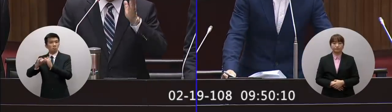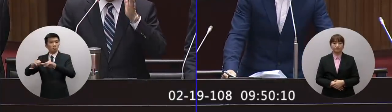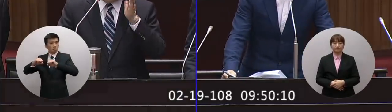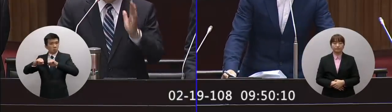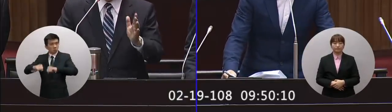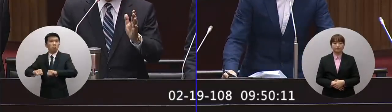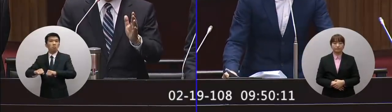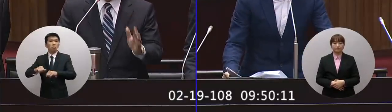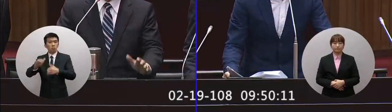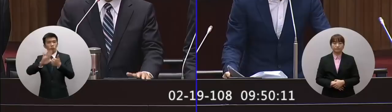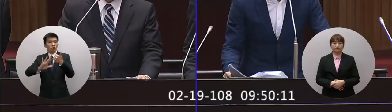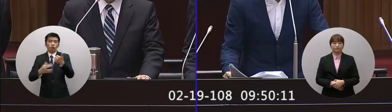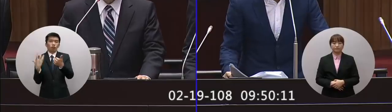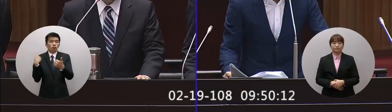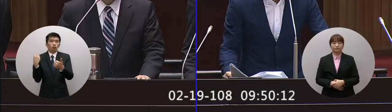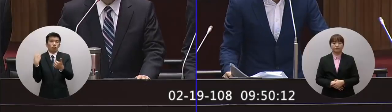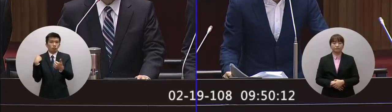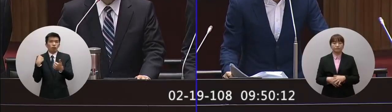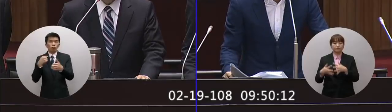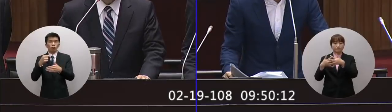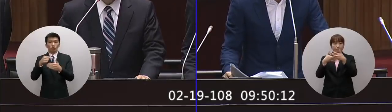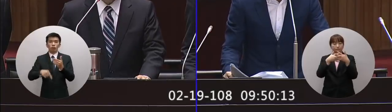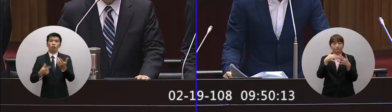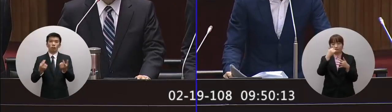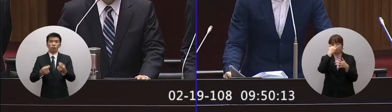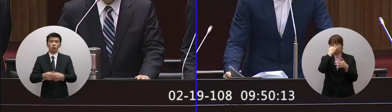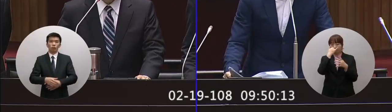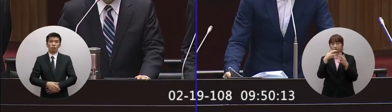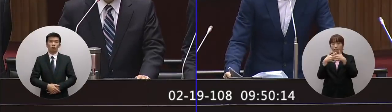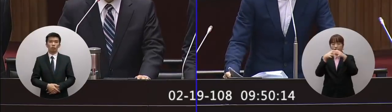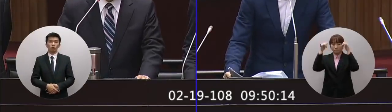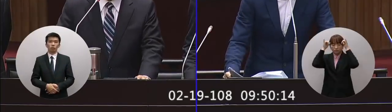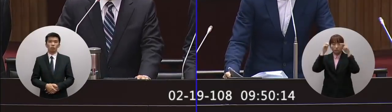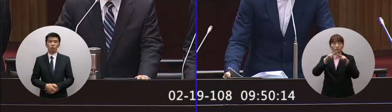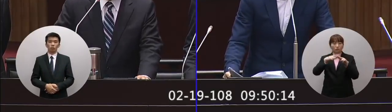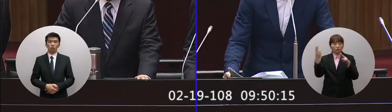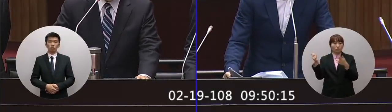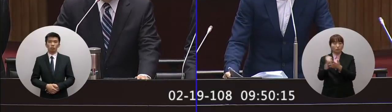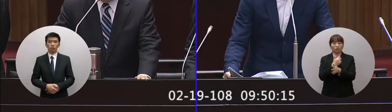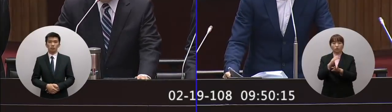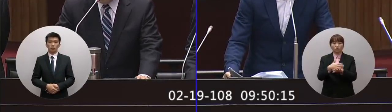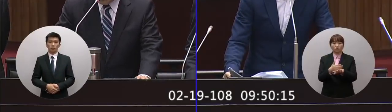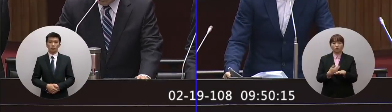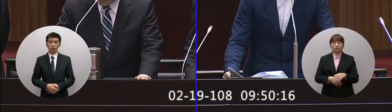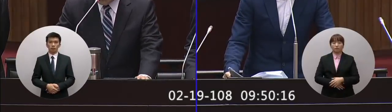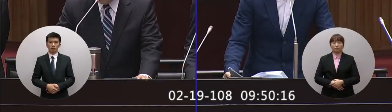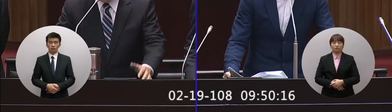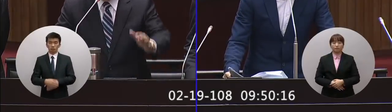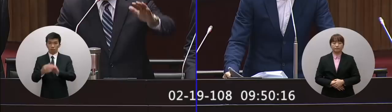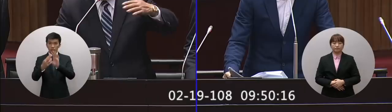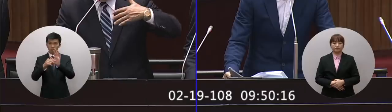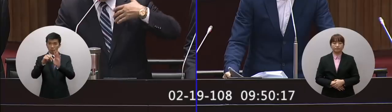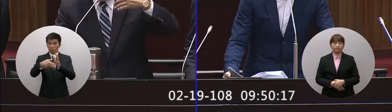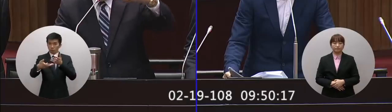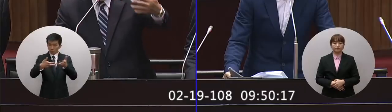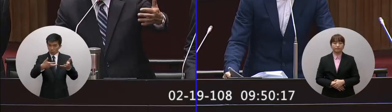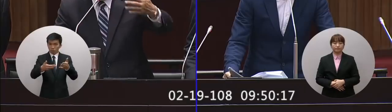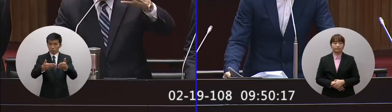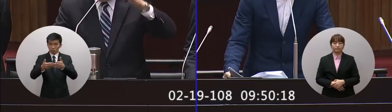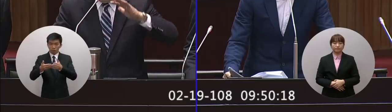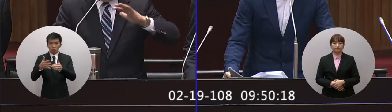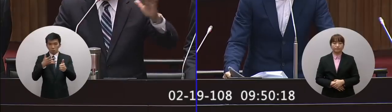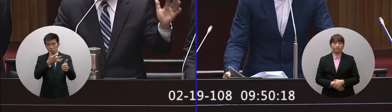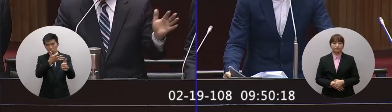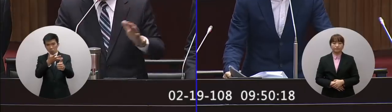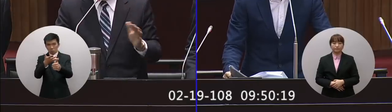态度都一致的。 对，美猪不会开放，美牛不会进一步开放吗？ 这个事情是要整个了